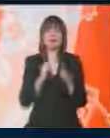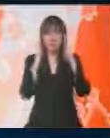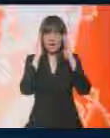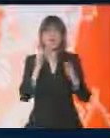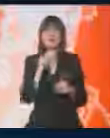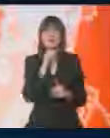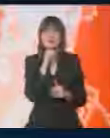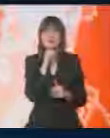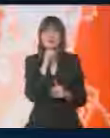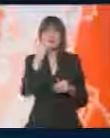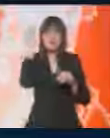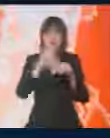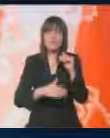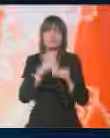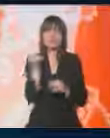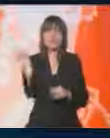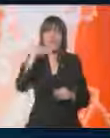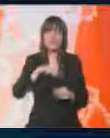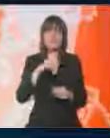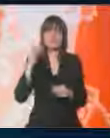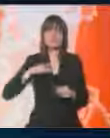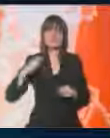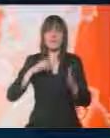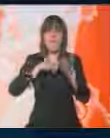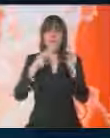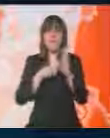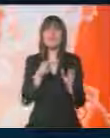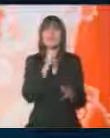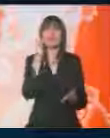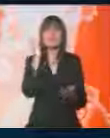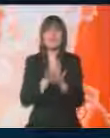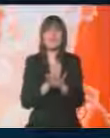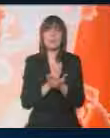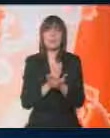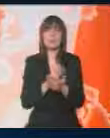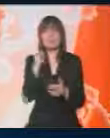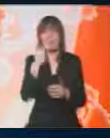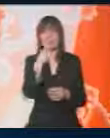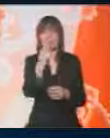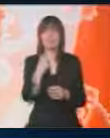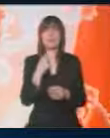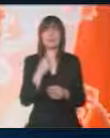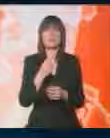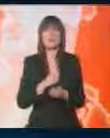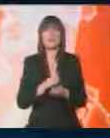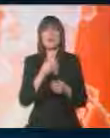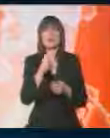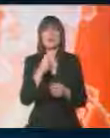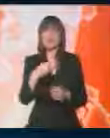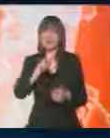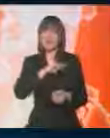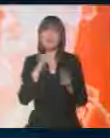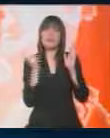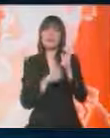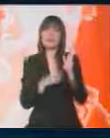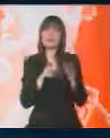je i konačni cilj da dođu civilni političari, znači koji će biti, kako da kažem, responsivni ili odgovorni na zahteve